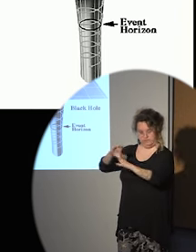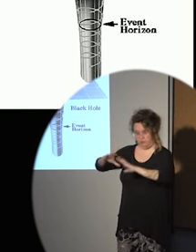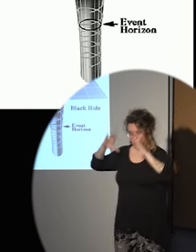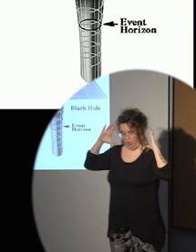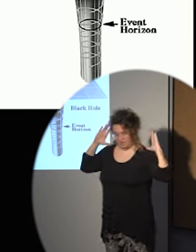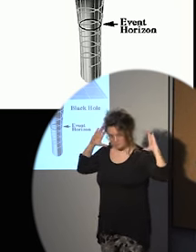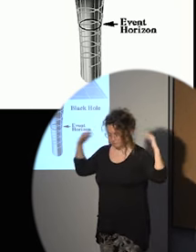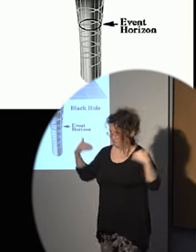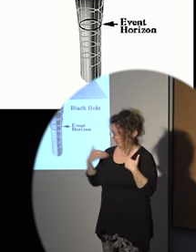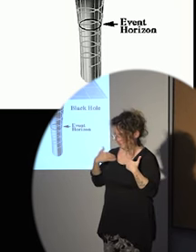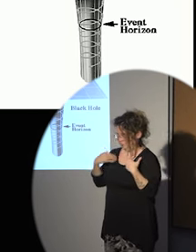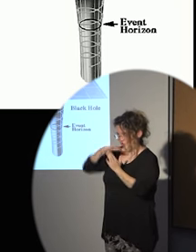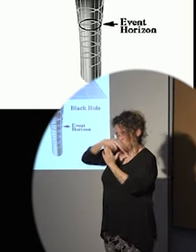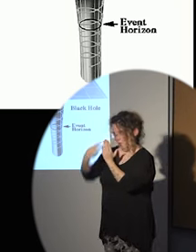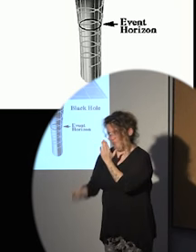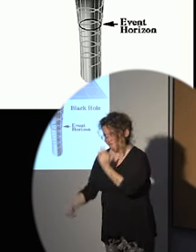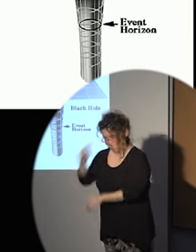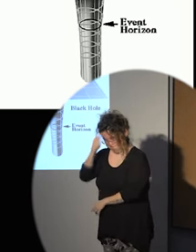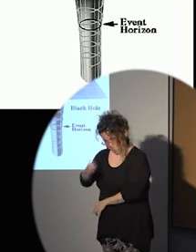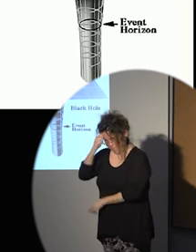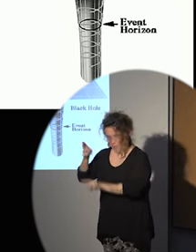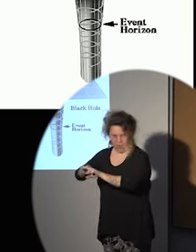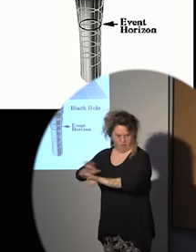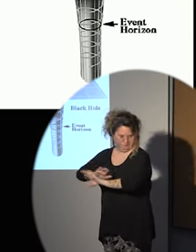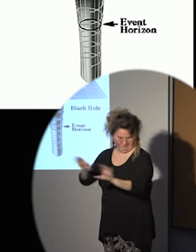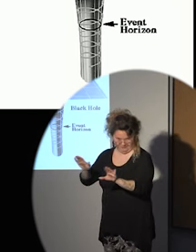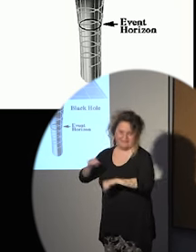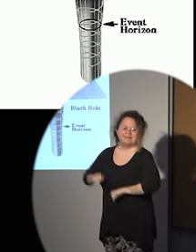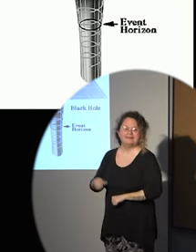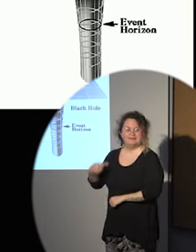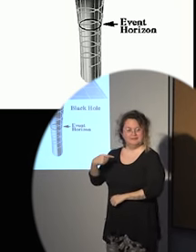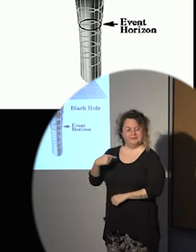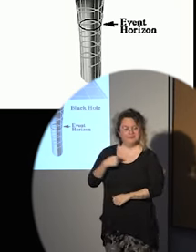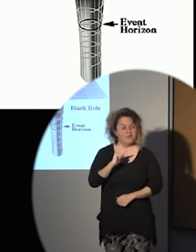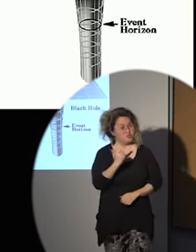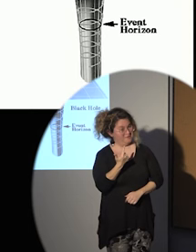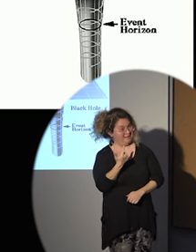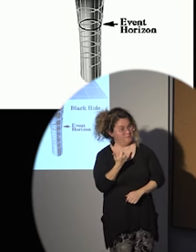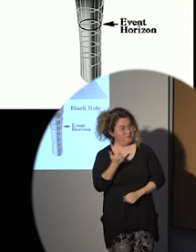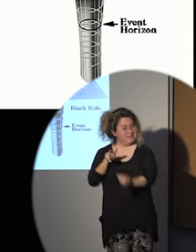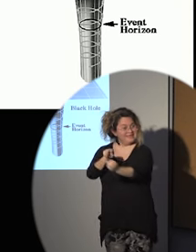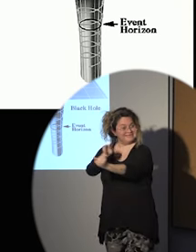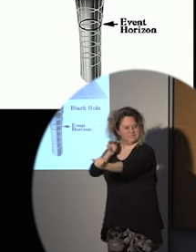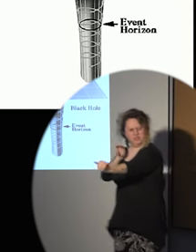paix à son âme. Par contre, le voyageur qui est toujours satellisé